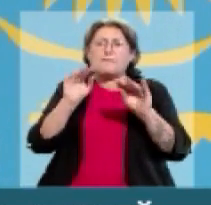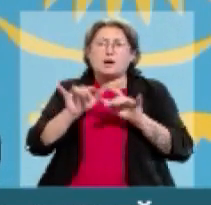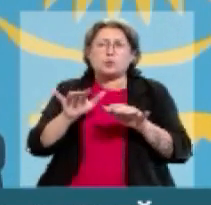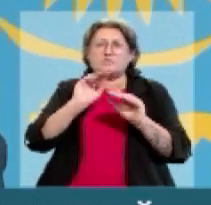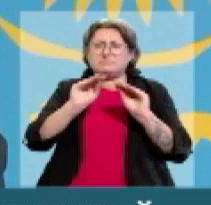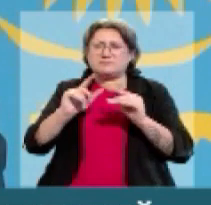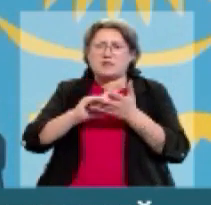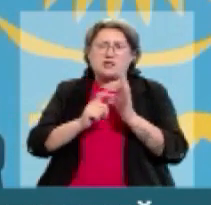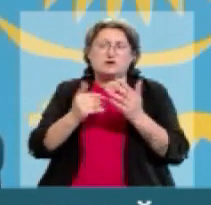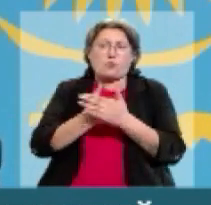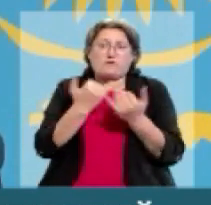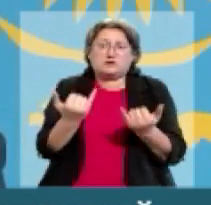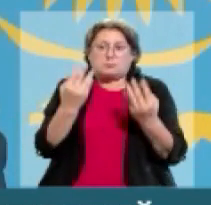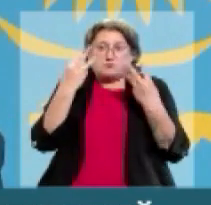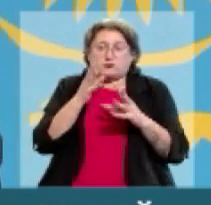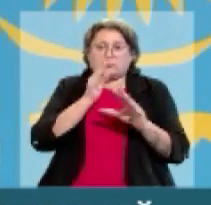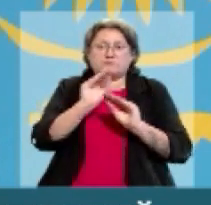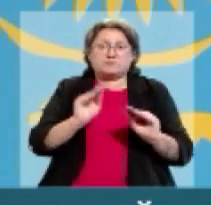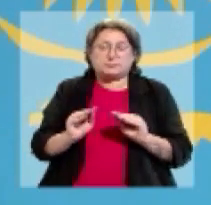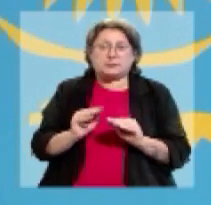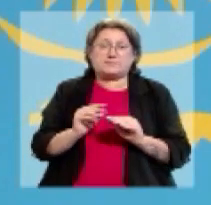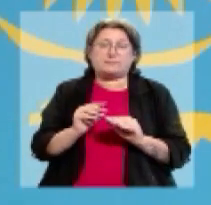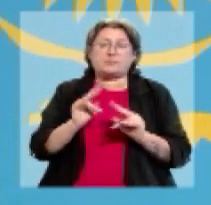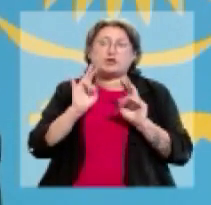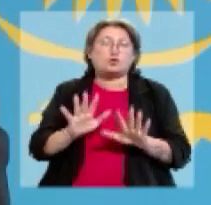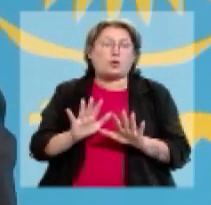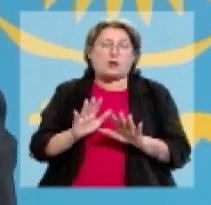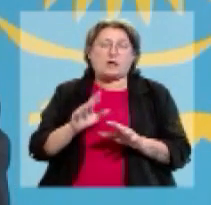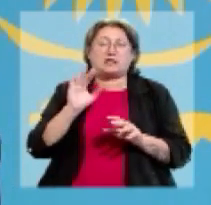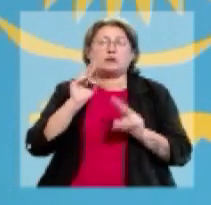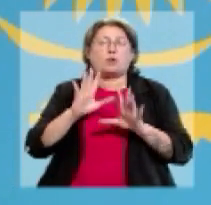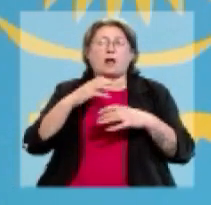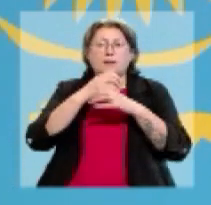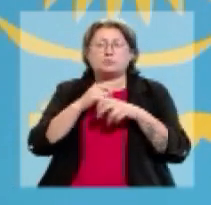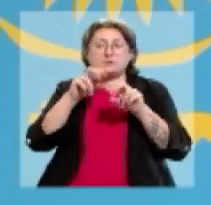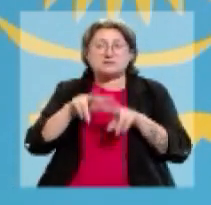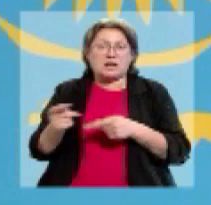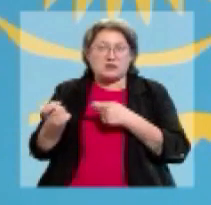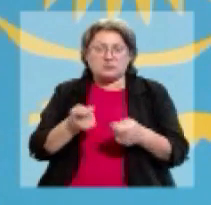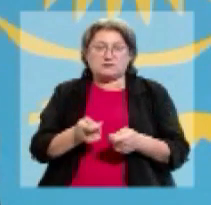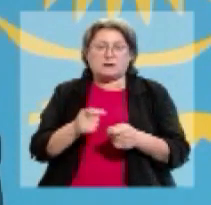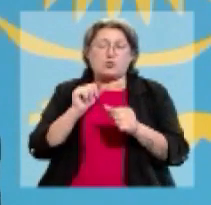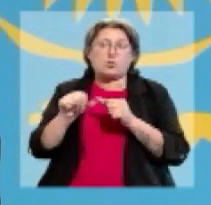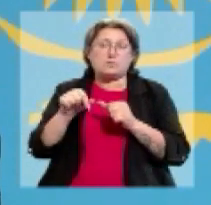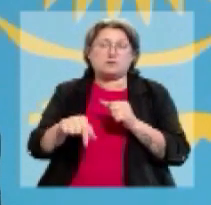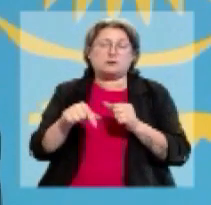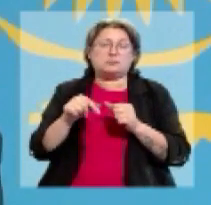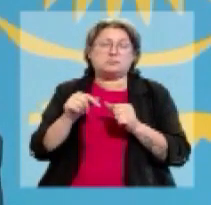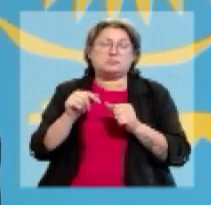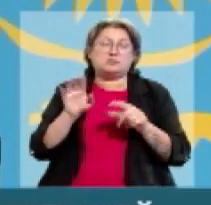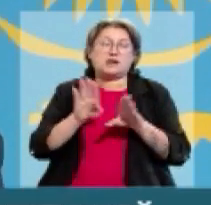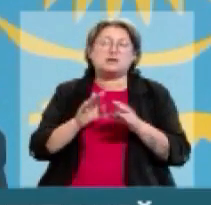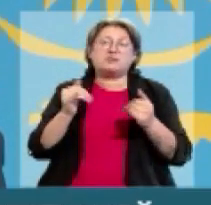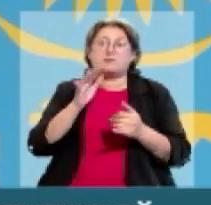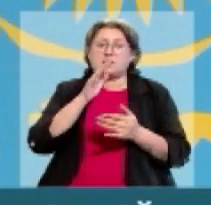всеми классами учебными, по всем дисциплинам, не только лаборатории специальные, да, а кроме того, это